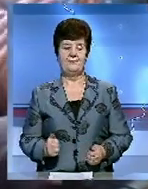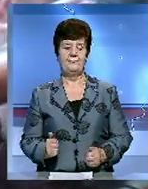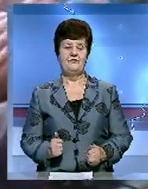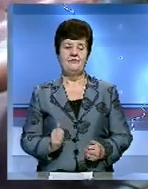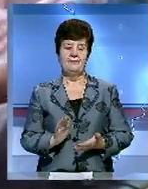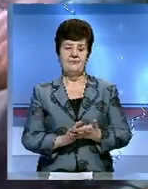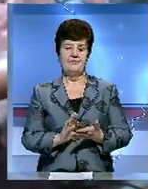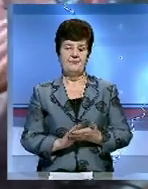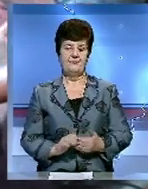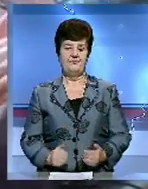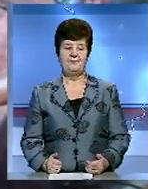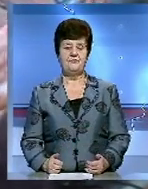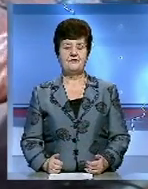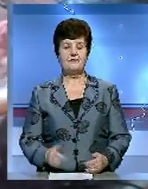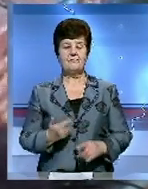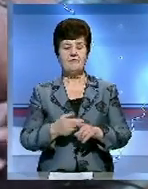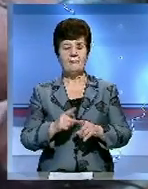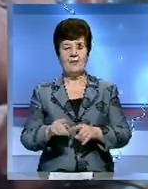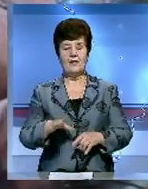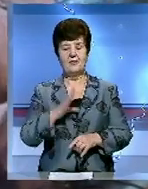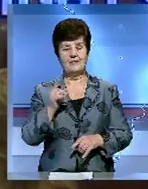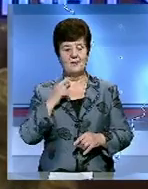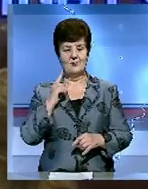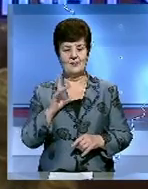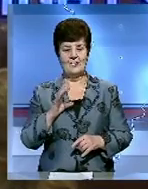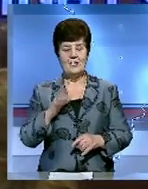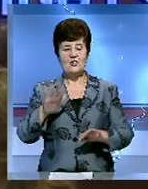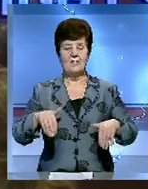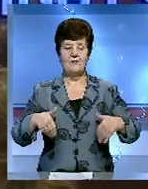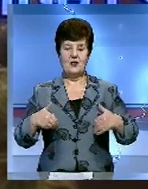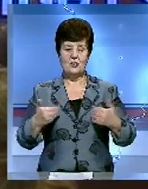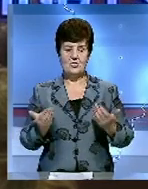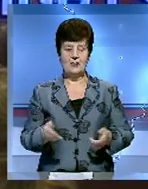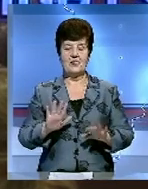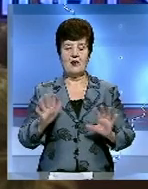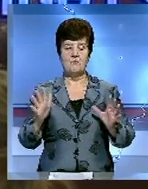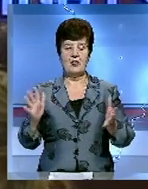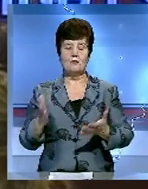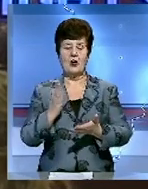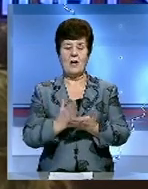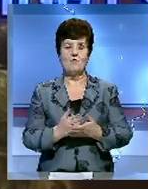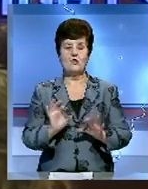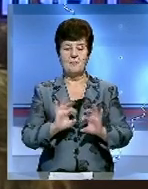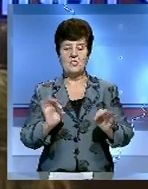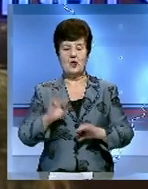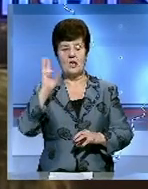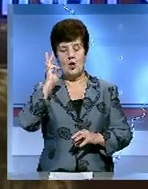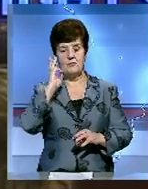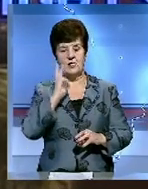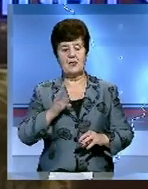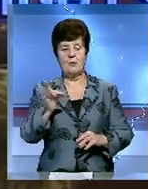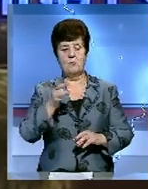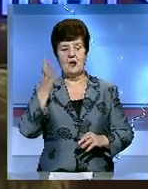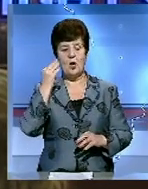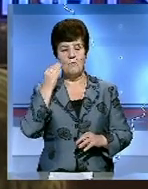Mulțumim foarte mult, domnule Bindaugas, și felicitări în contextul evenimentului. A fost mesajul ambasadorului în Republica Moldova,